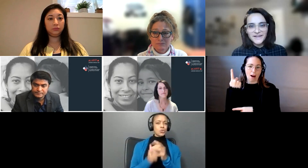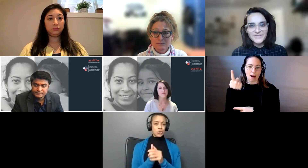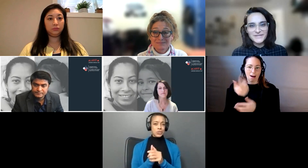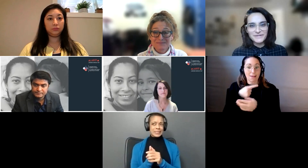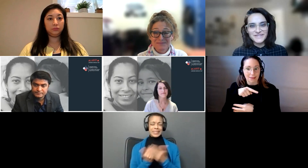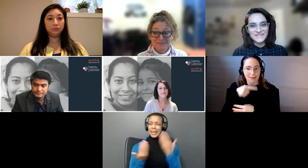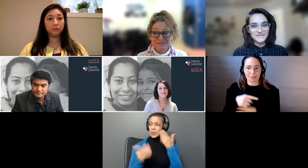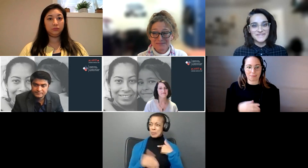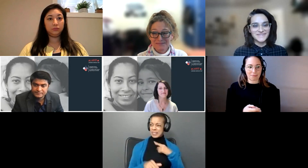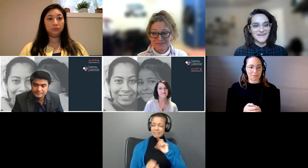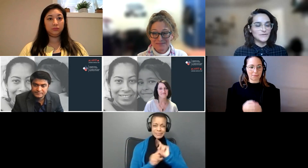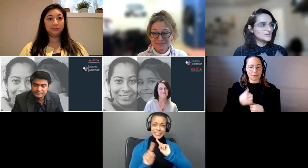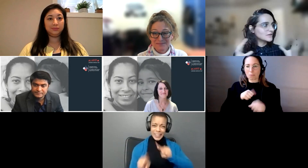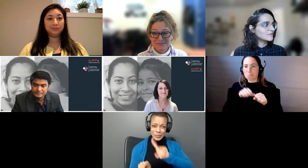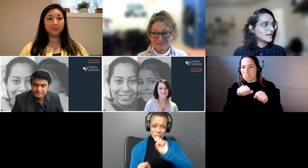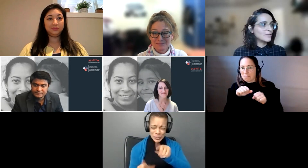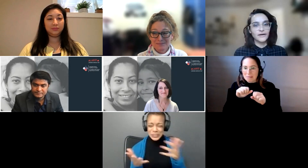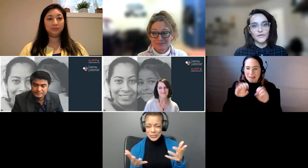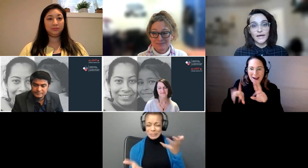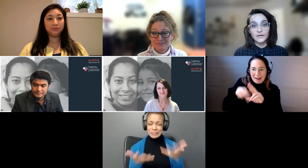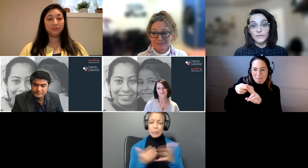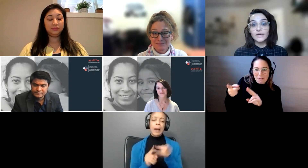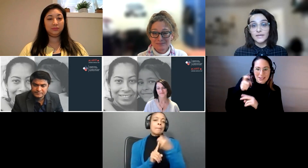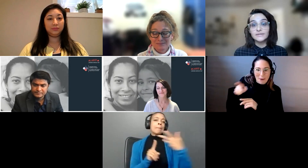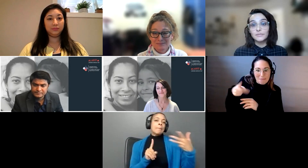Donc, je ne suis pas certaine si j'ai répondu à ta question,